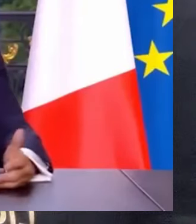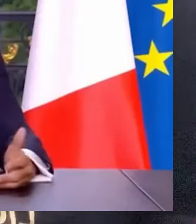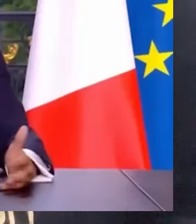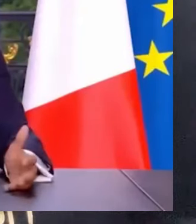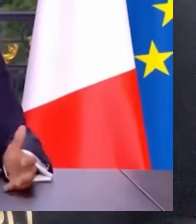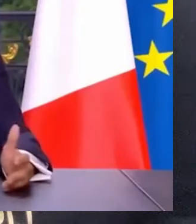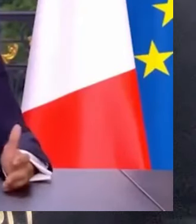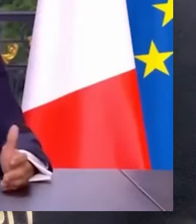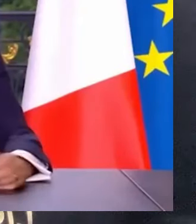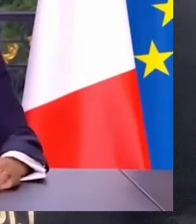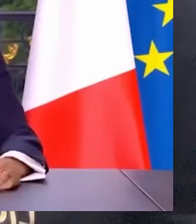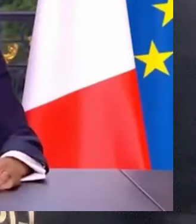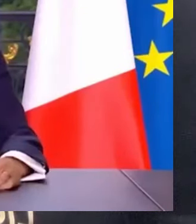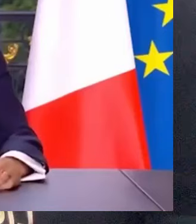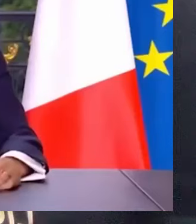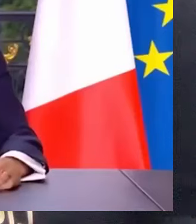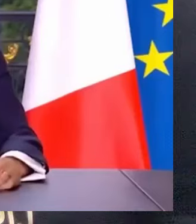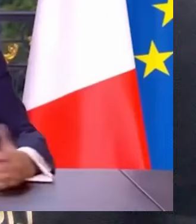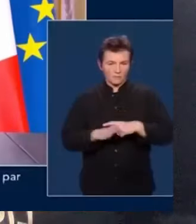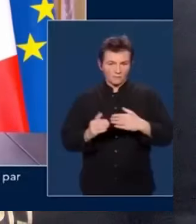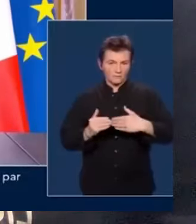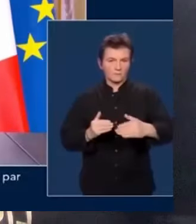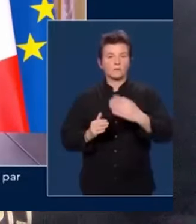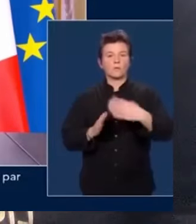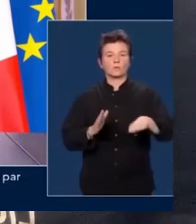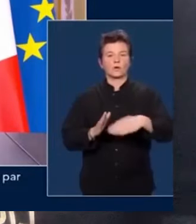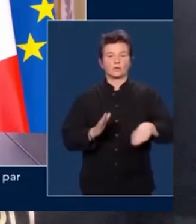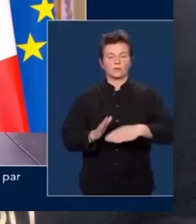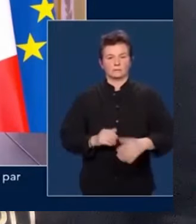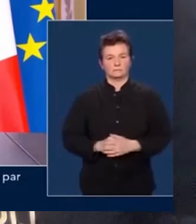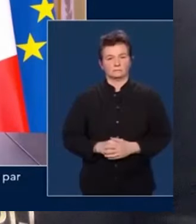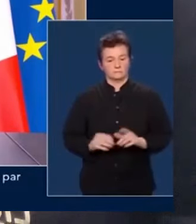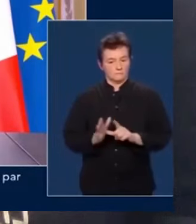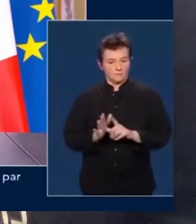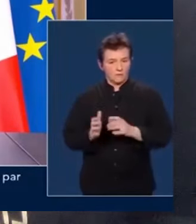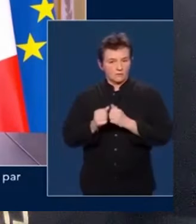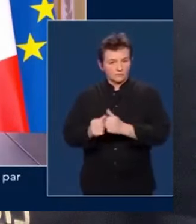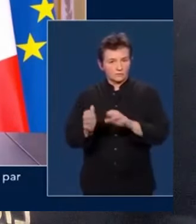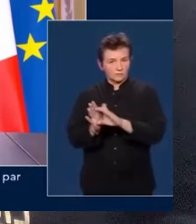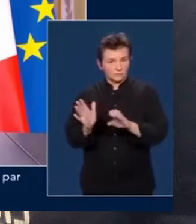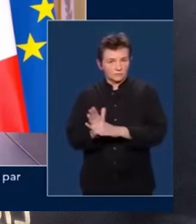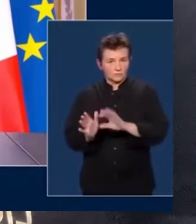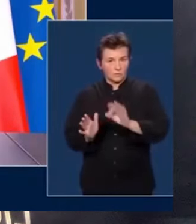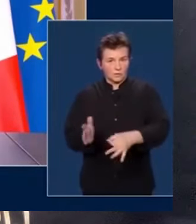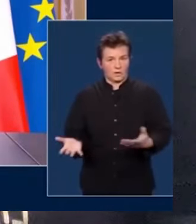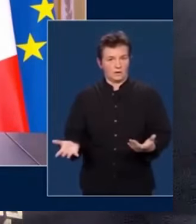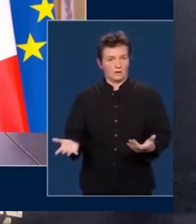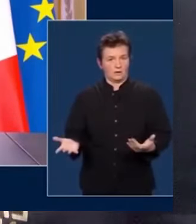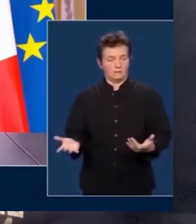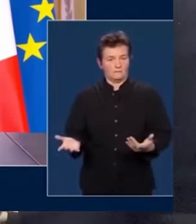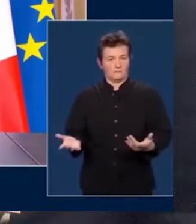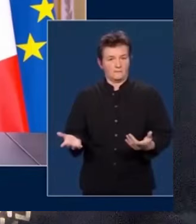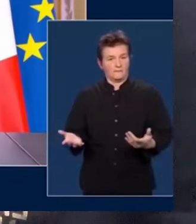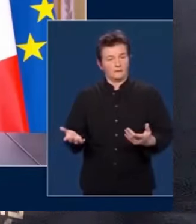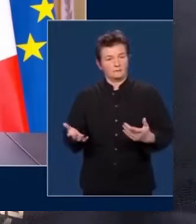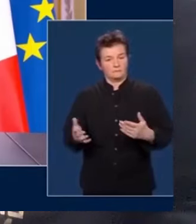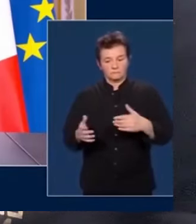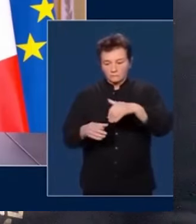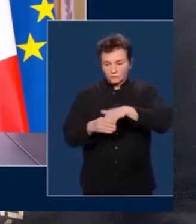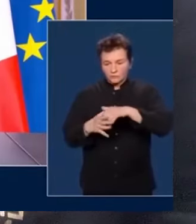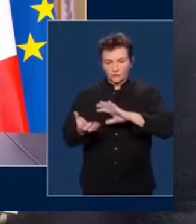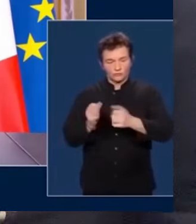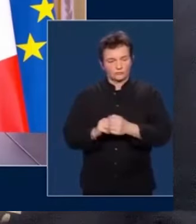rejeté par la majorité de son peuple. Un discours d'un homme qui n'écoute pas la